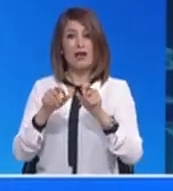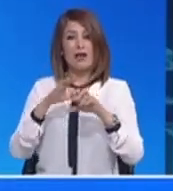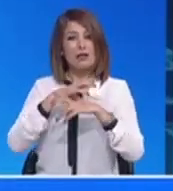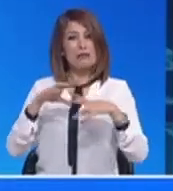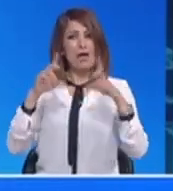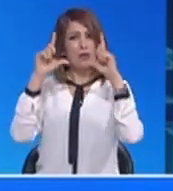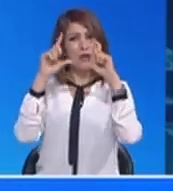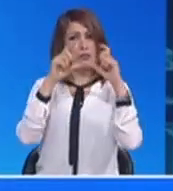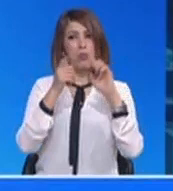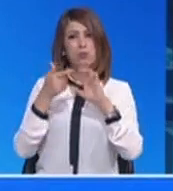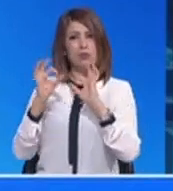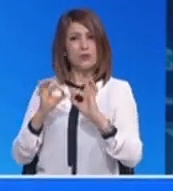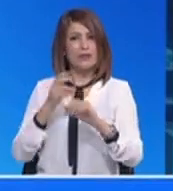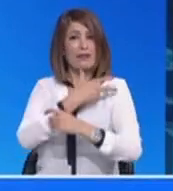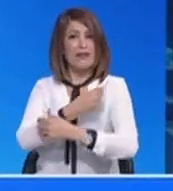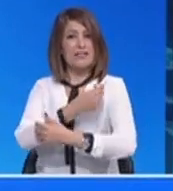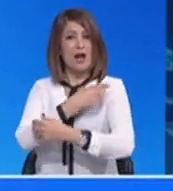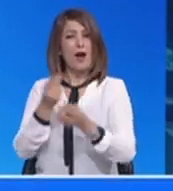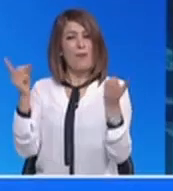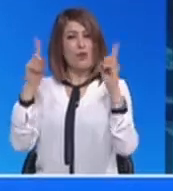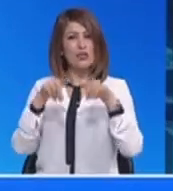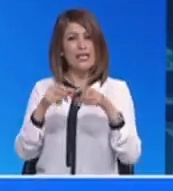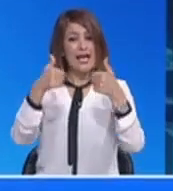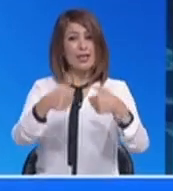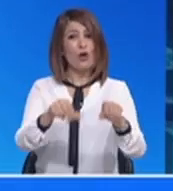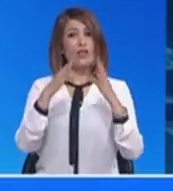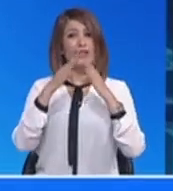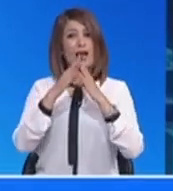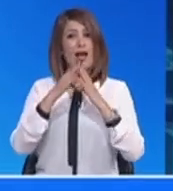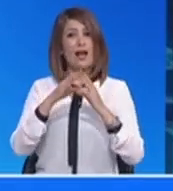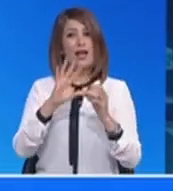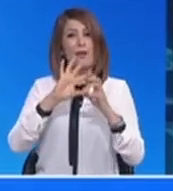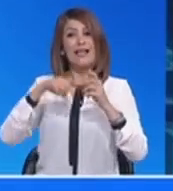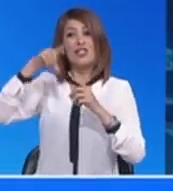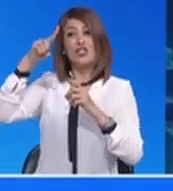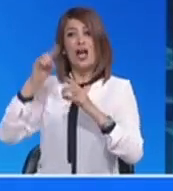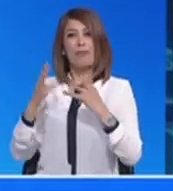وعملنا تحديد نجم تقعد في داره حتى للخمسه السيد